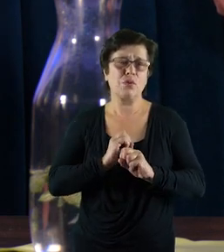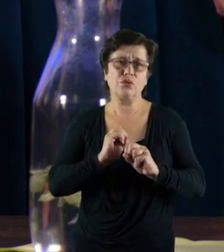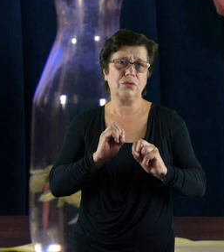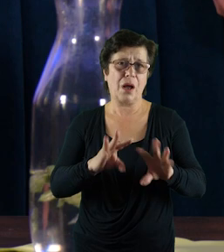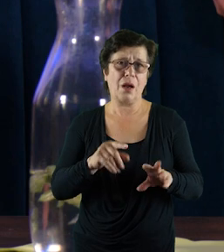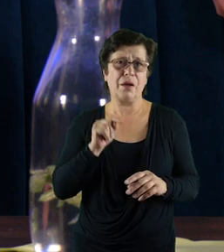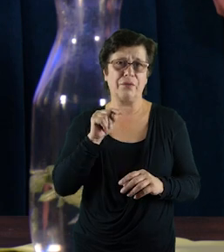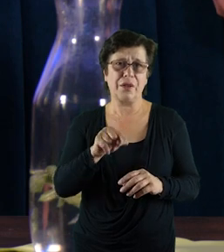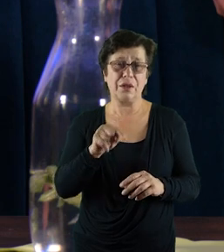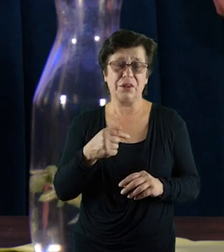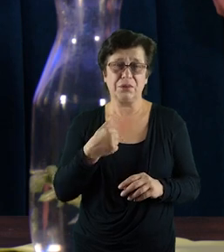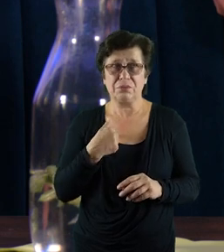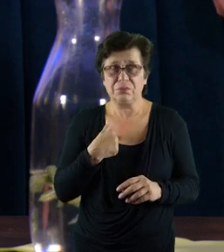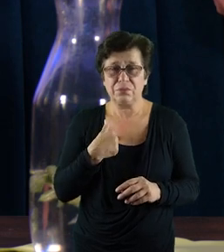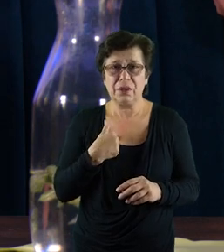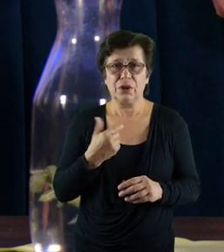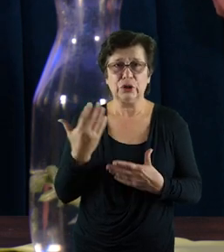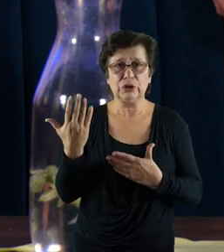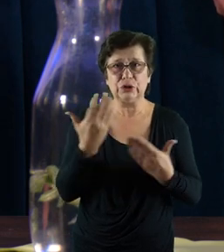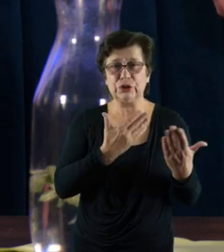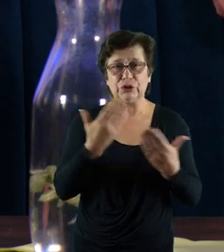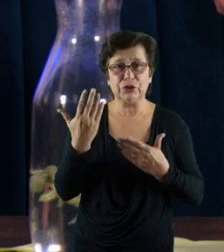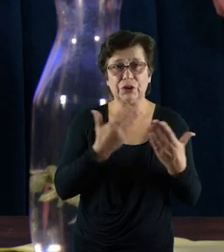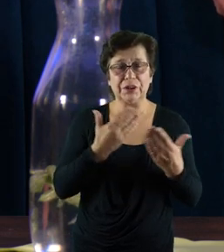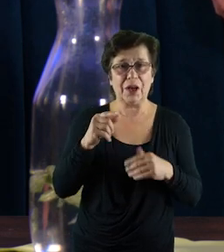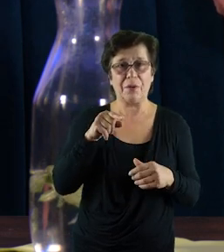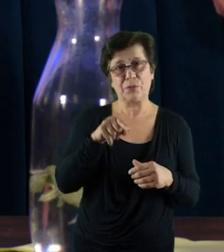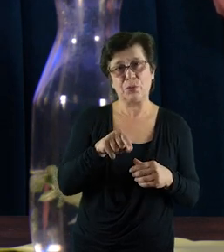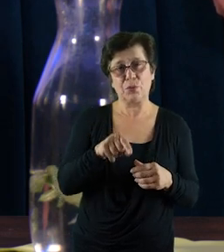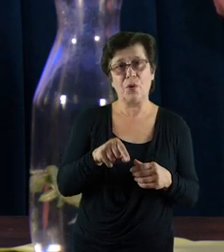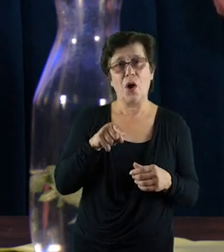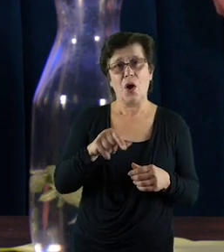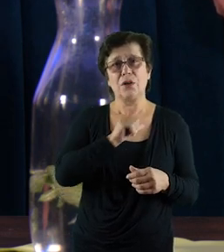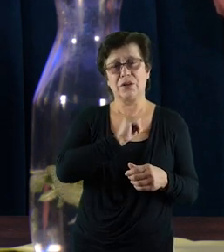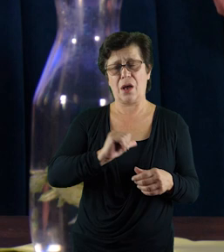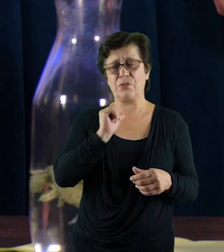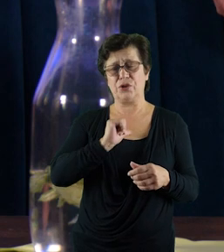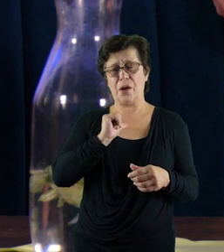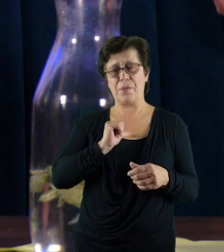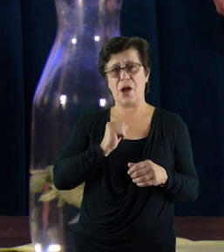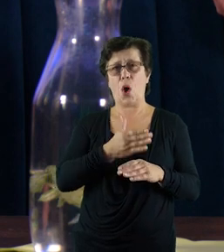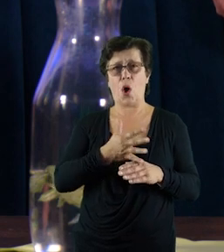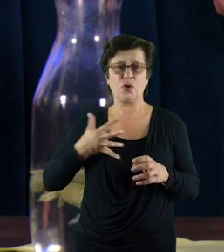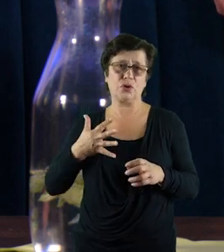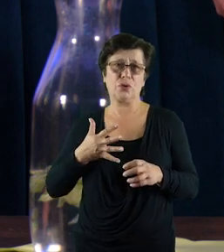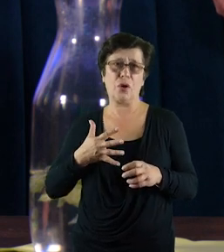wtedy i ze zdumieniem je czytam w tym poemacie Przybosia. Zresztą on sam siebie tam bardzo ostro